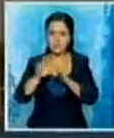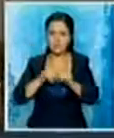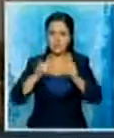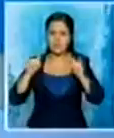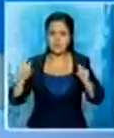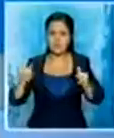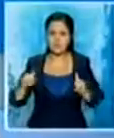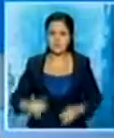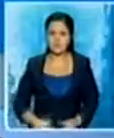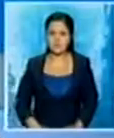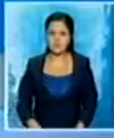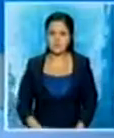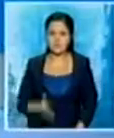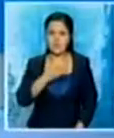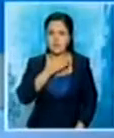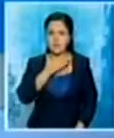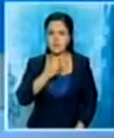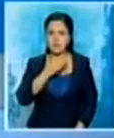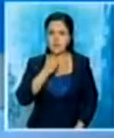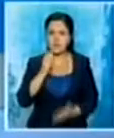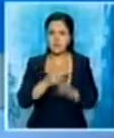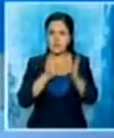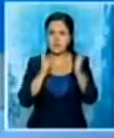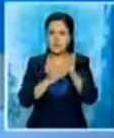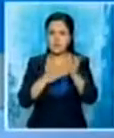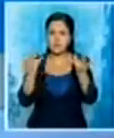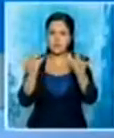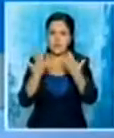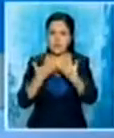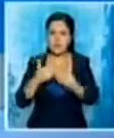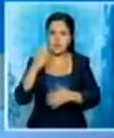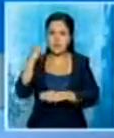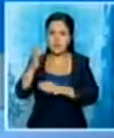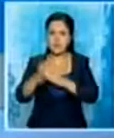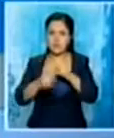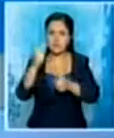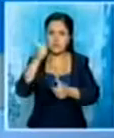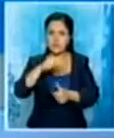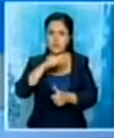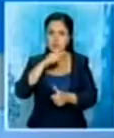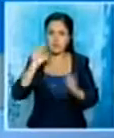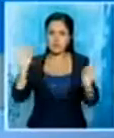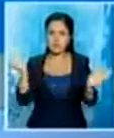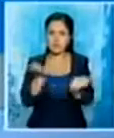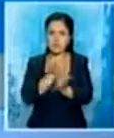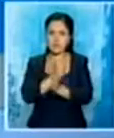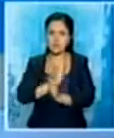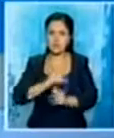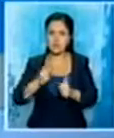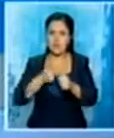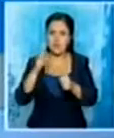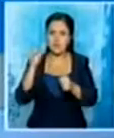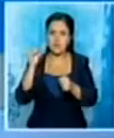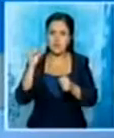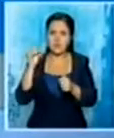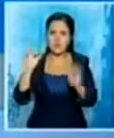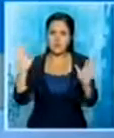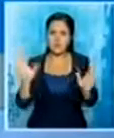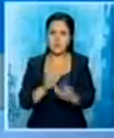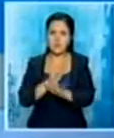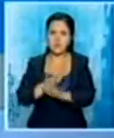населения. В Семее состоялся 8-й по счету международный фестиваль русского искусства «Прииртышские напевы». По